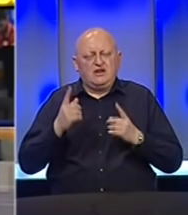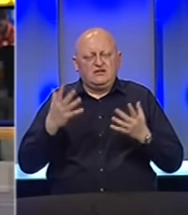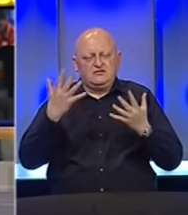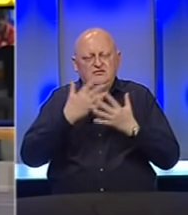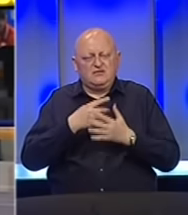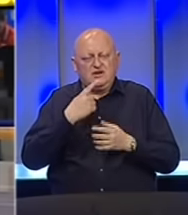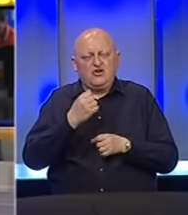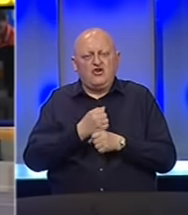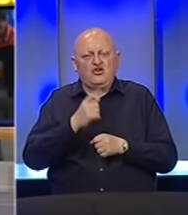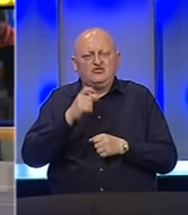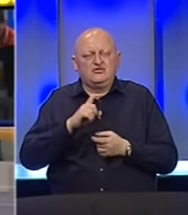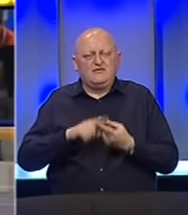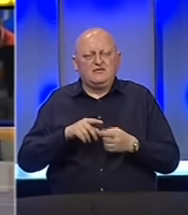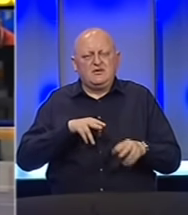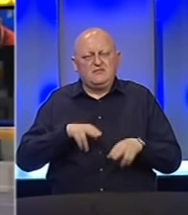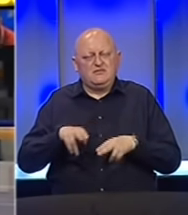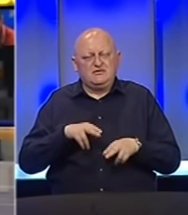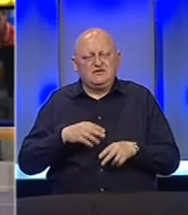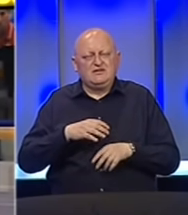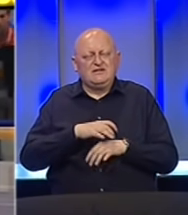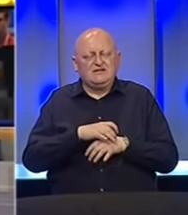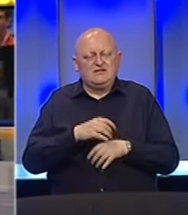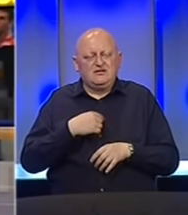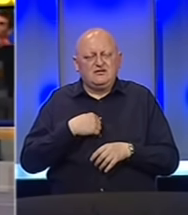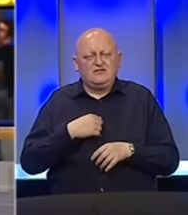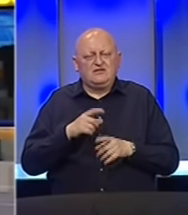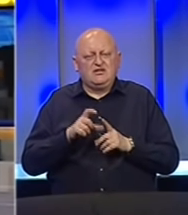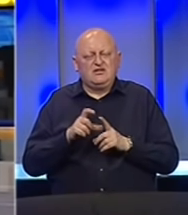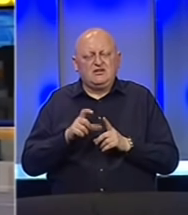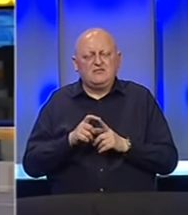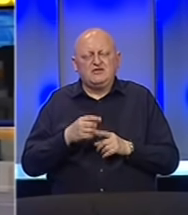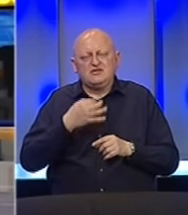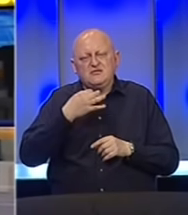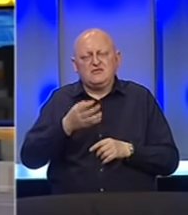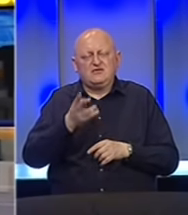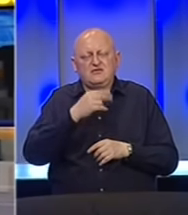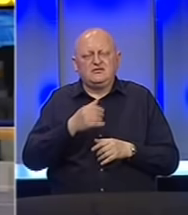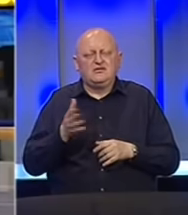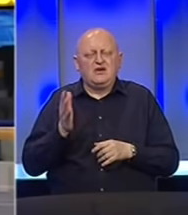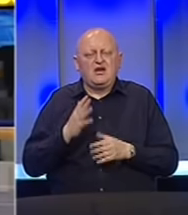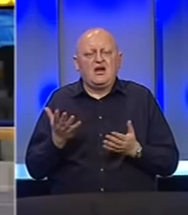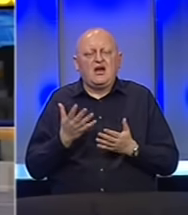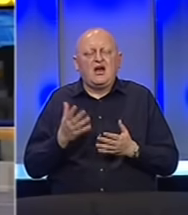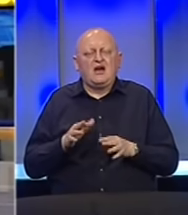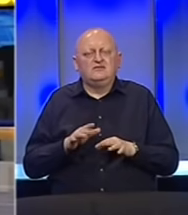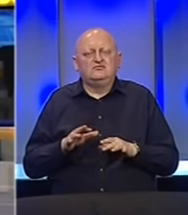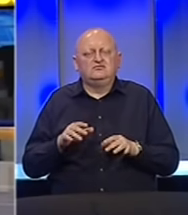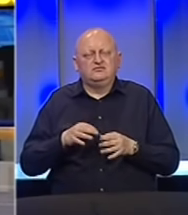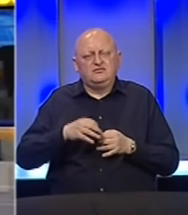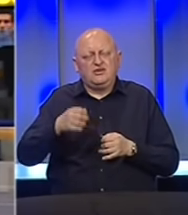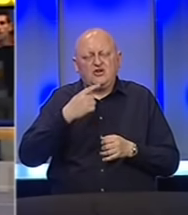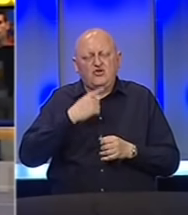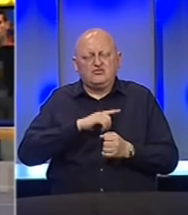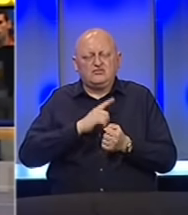Goran Čerkez iz Federalnog ministarstva zdravstva. Naš Dario Drmać pitao je zvaničnike, ali i građane, kako pandemija i mjere koje su